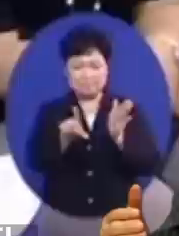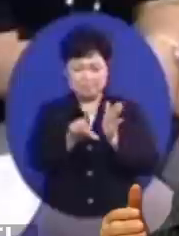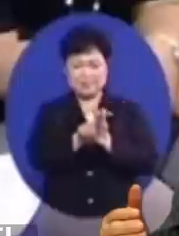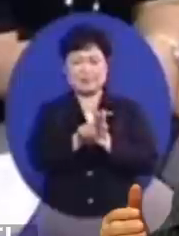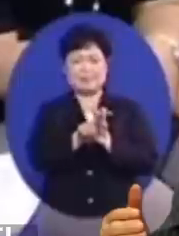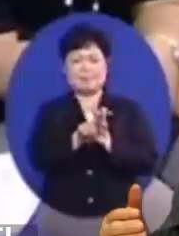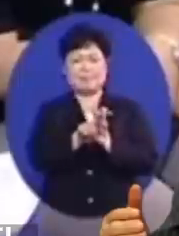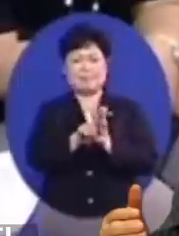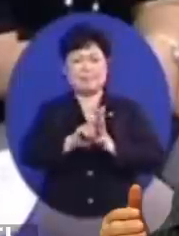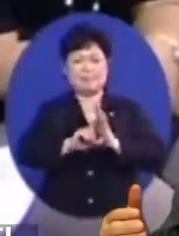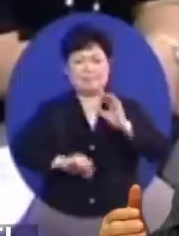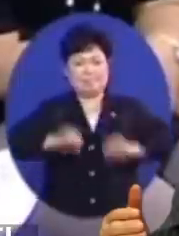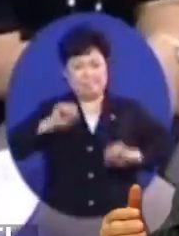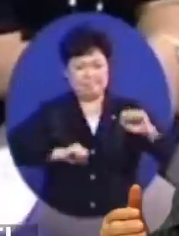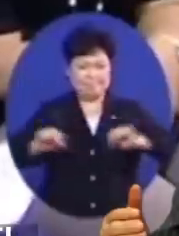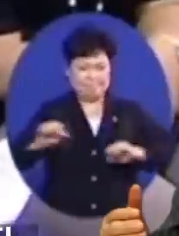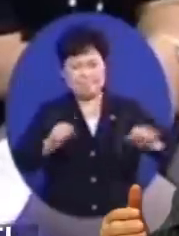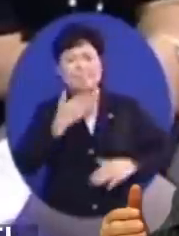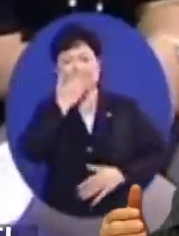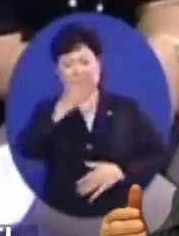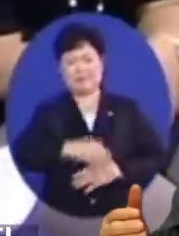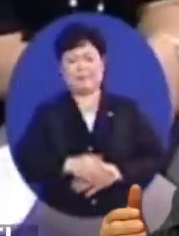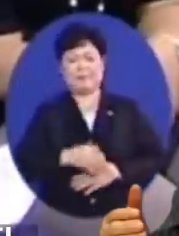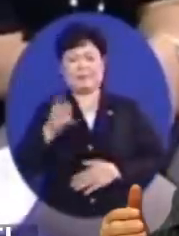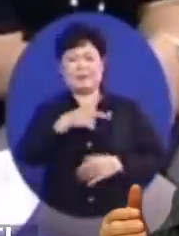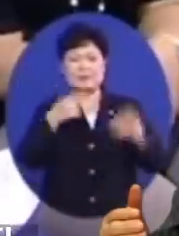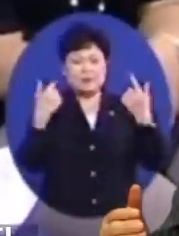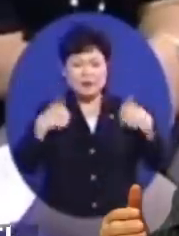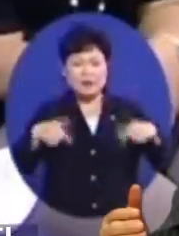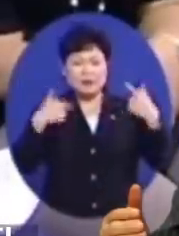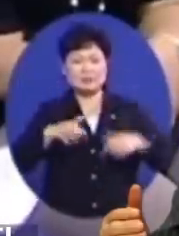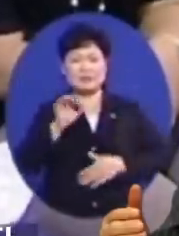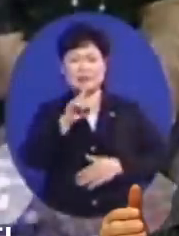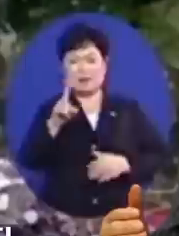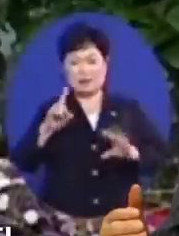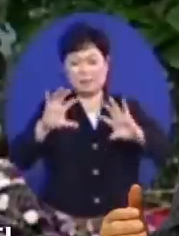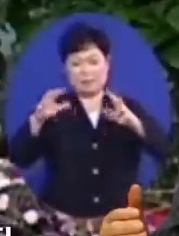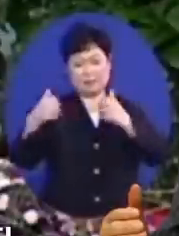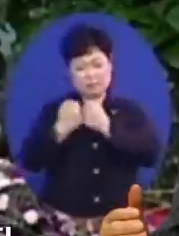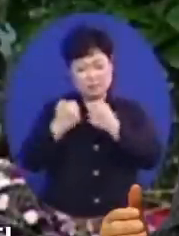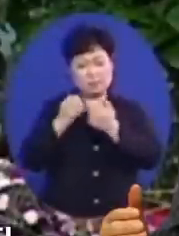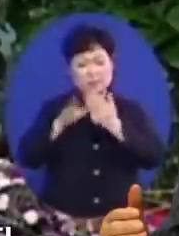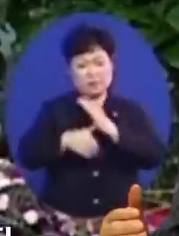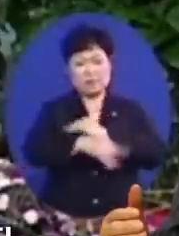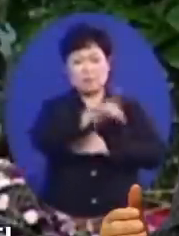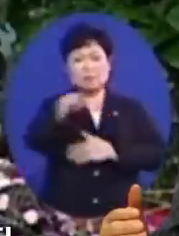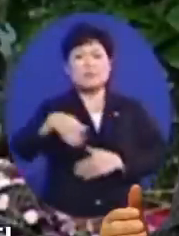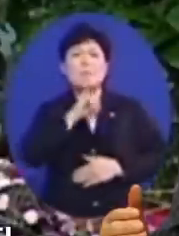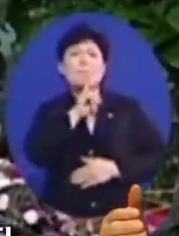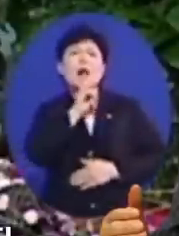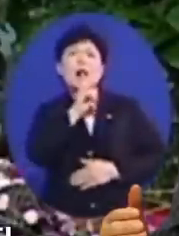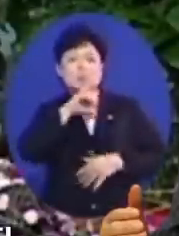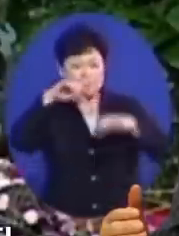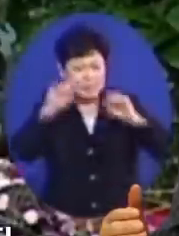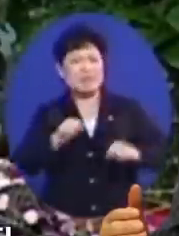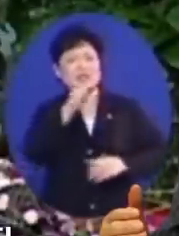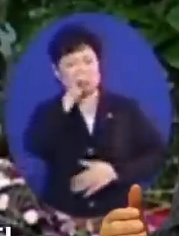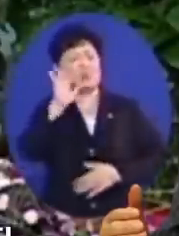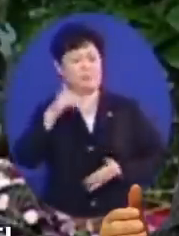믿음이 활동하게 되는 것입니다. 그리고 항상 아말렉과 싸울 때는 우리 말이 살아있어야 되는